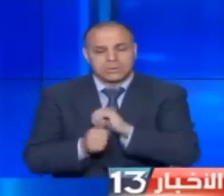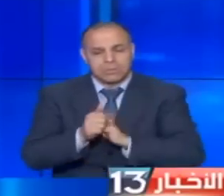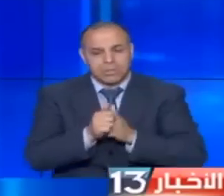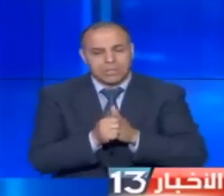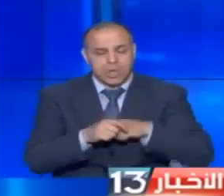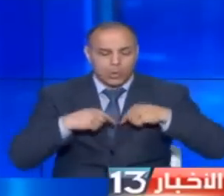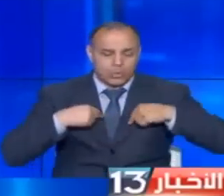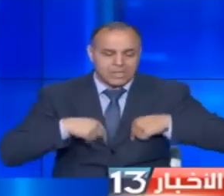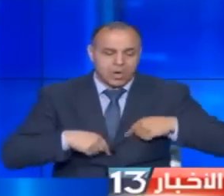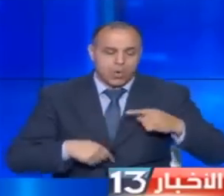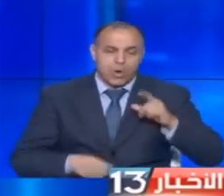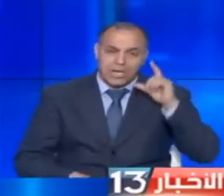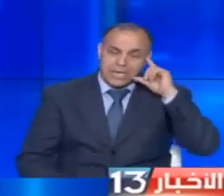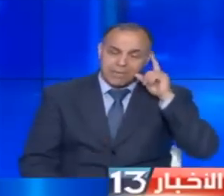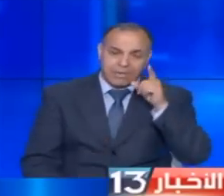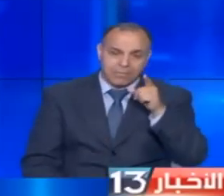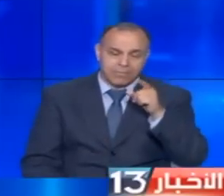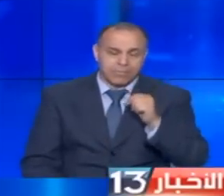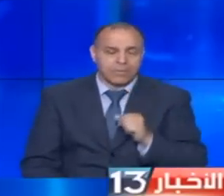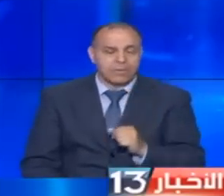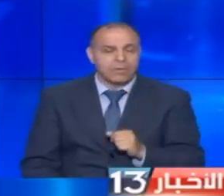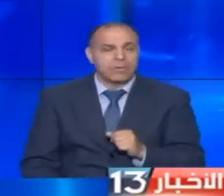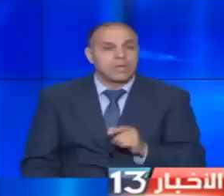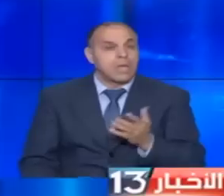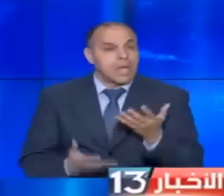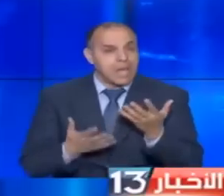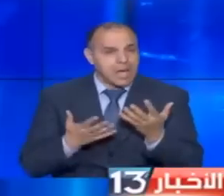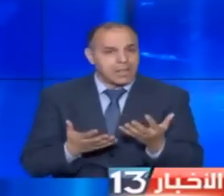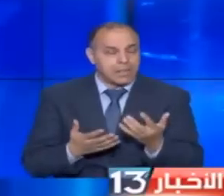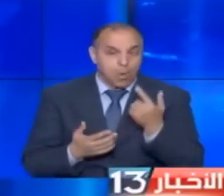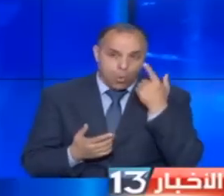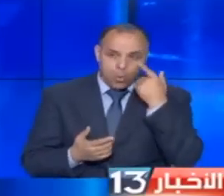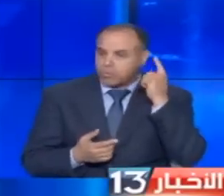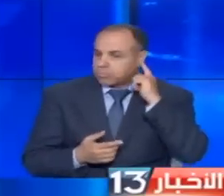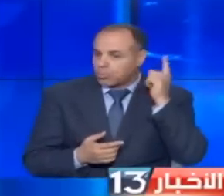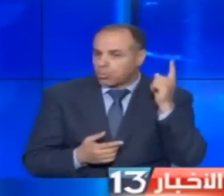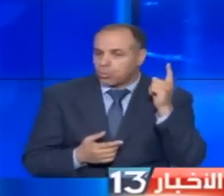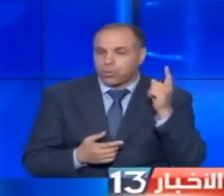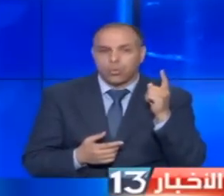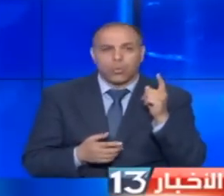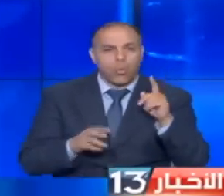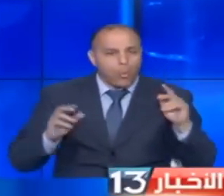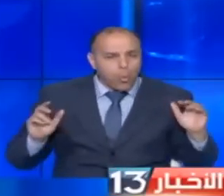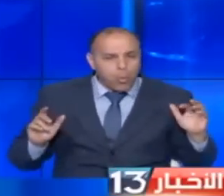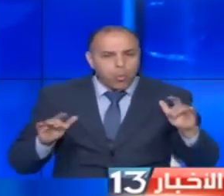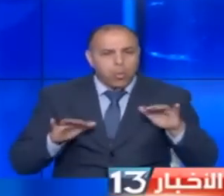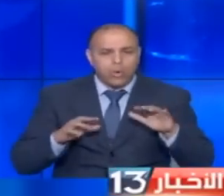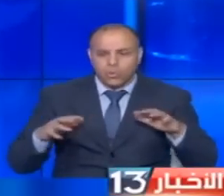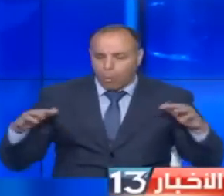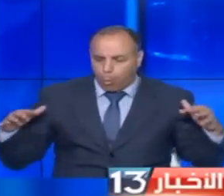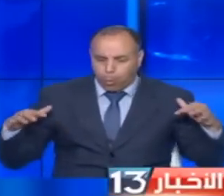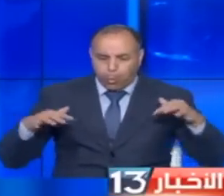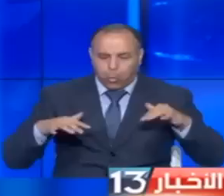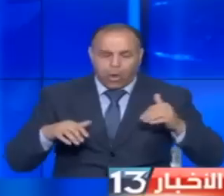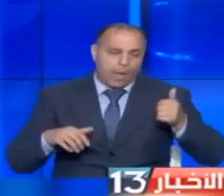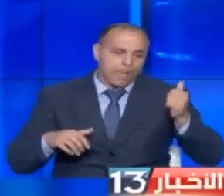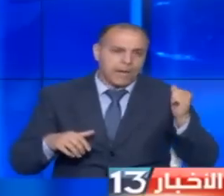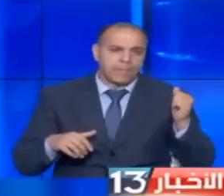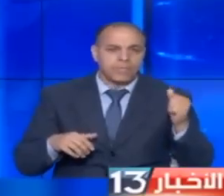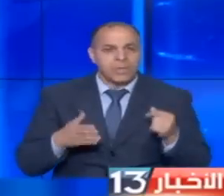لحكومه الوفاق الوطني برئاسه فايز السراج نقلت ان باءت جمهور حشود من الطرفين منذ مساء امس